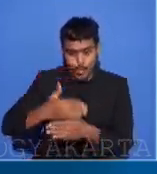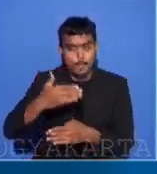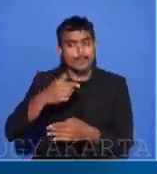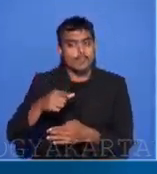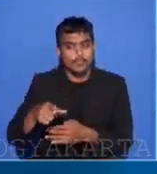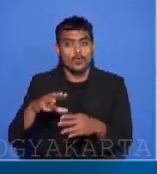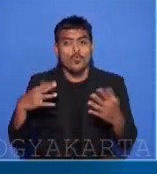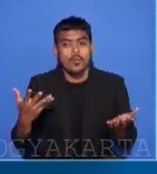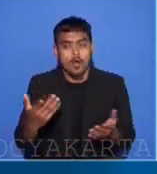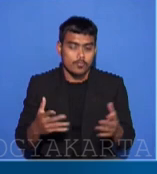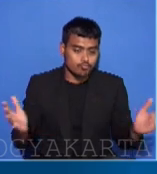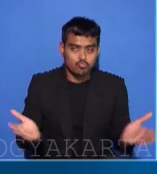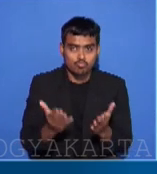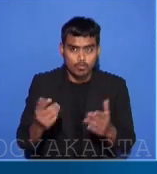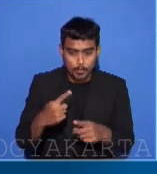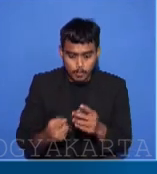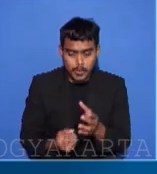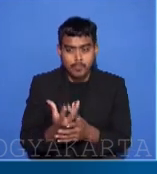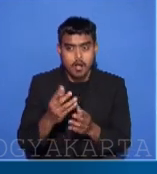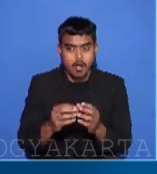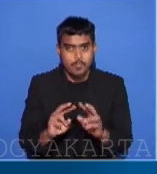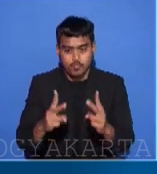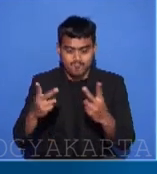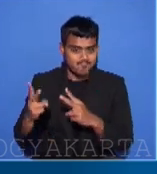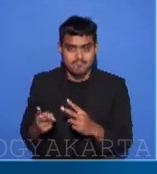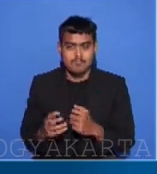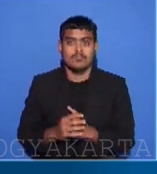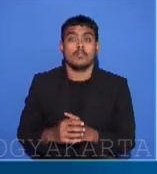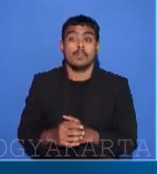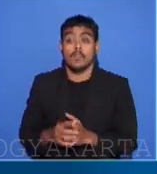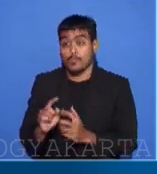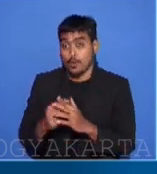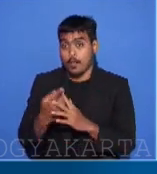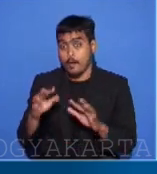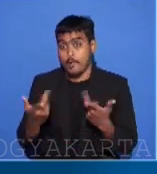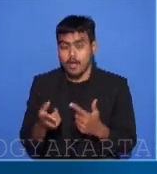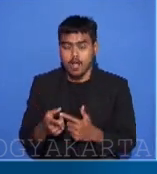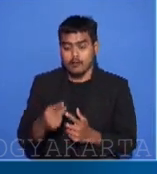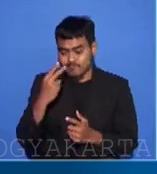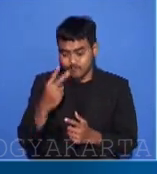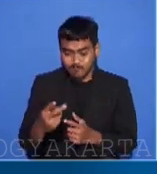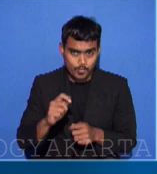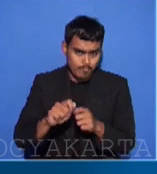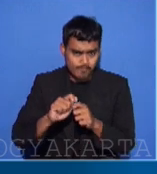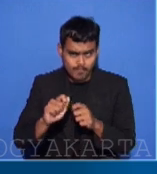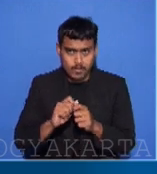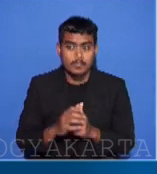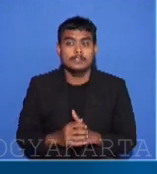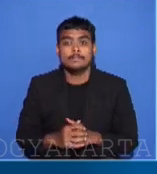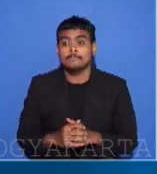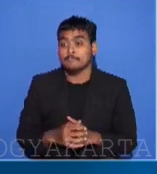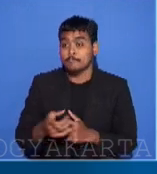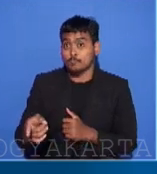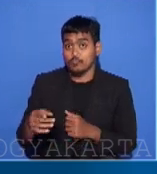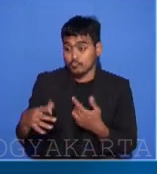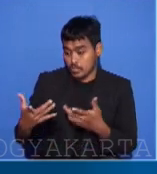memperlancar aliran air Selokan Mataram di wilayahnya sudah mulai dilakukan bahkan sebagian di antara sarana pendukung